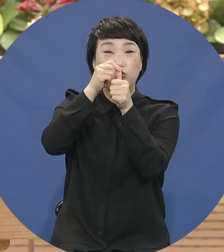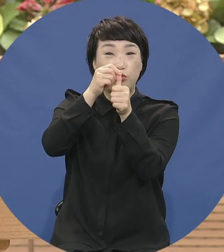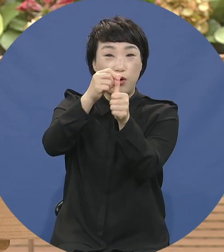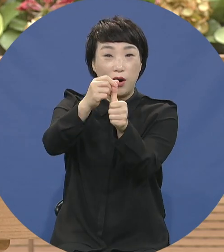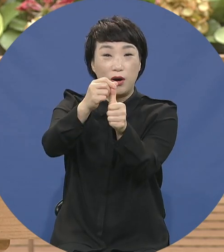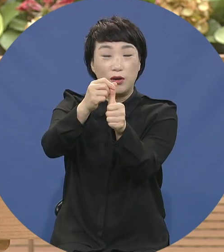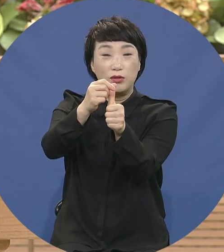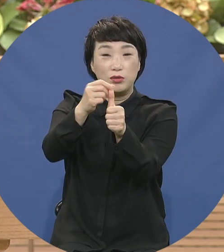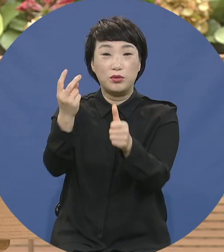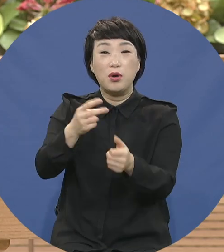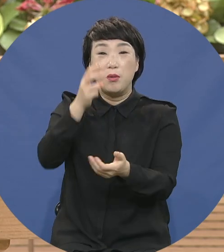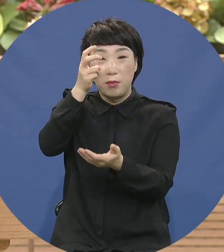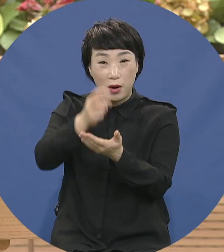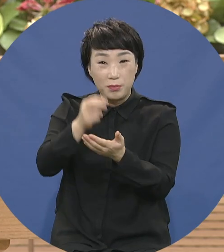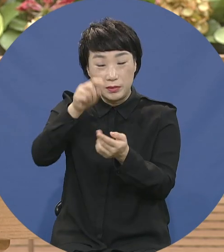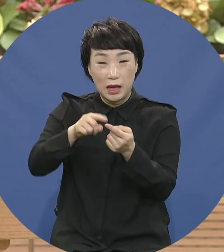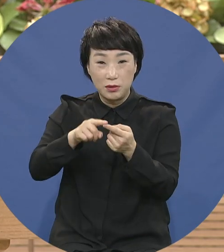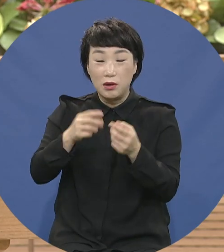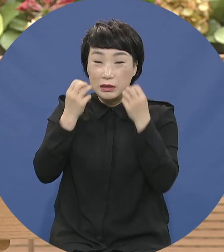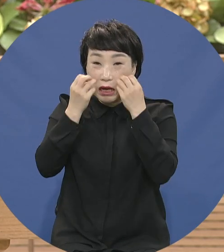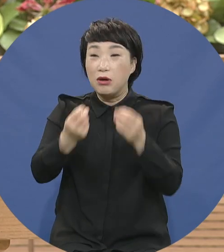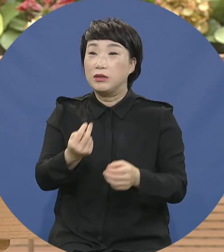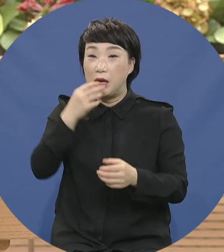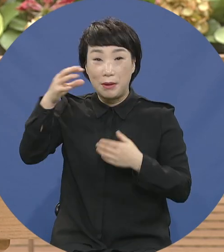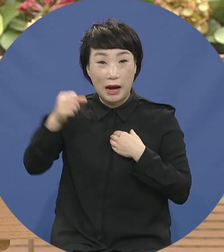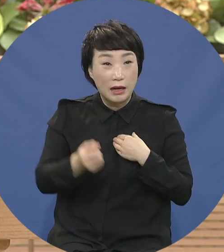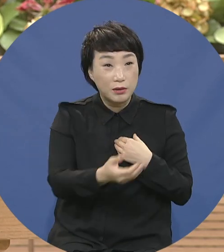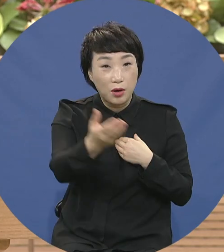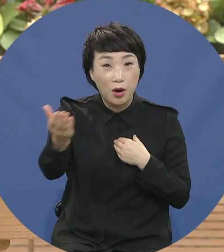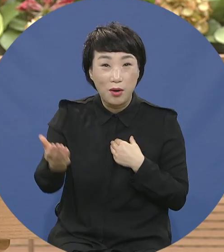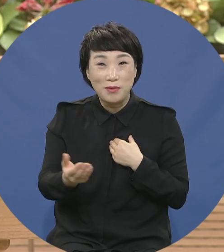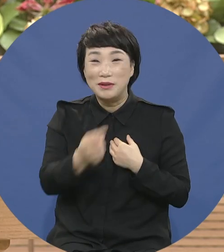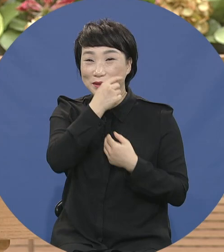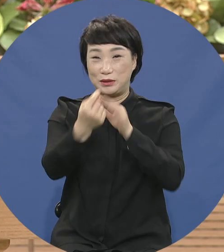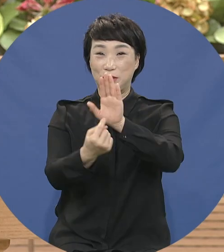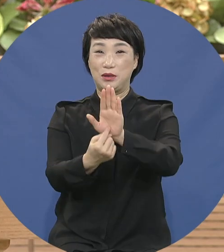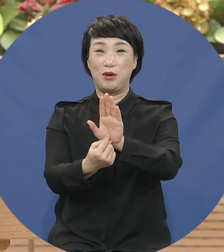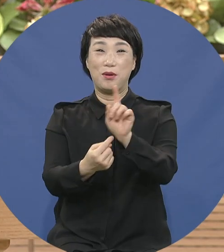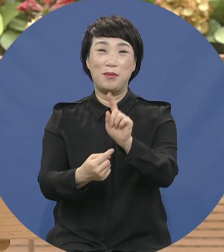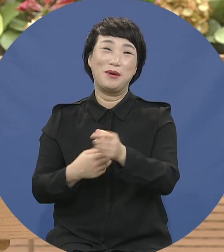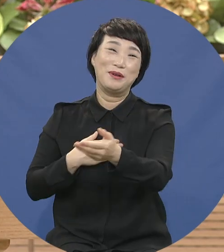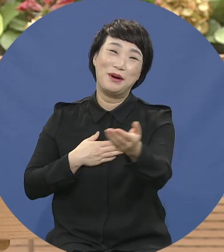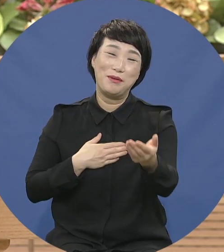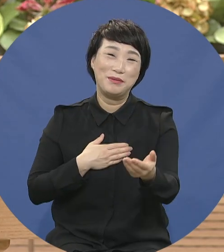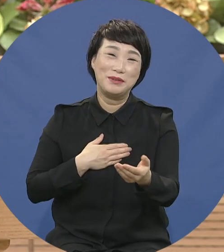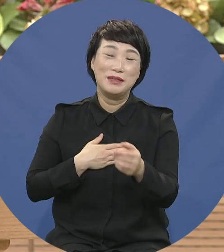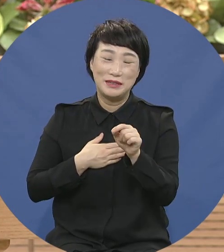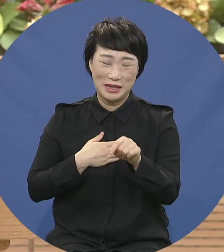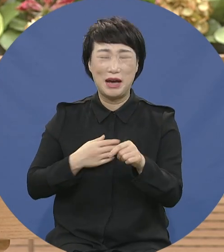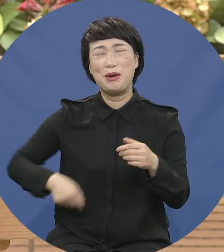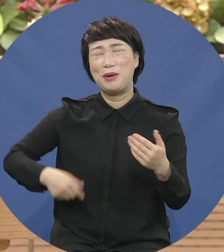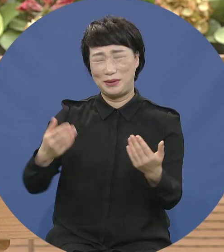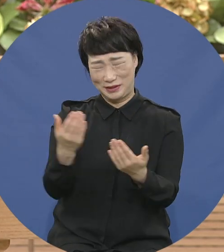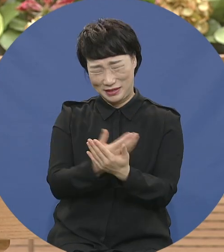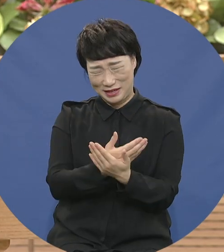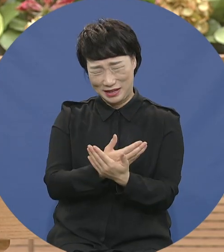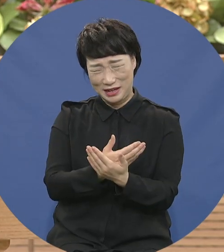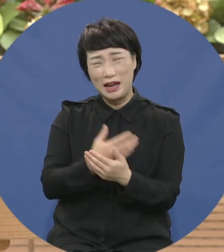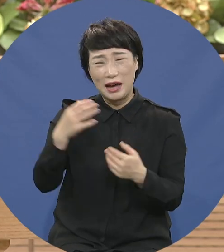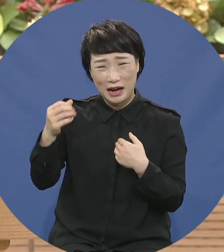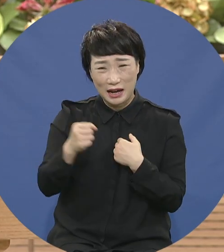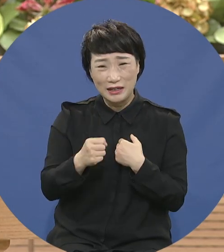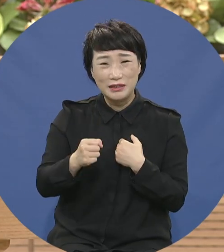구원받고 법대로 새 생명을 얻은 사람들의 증거가 바로 회개를 통해